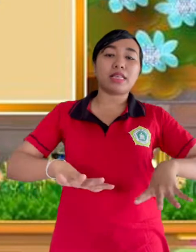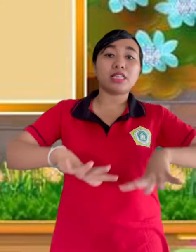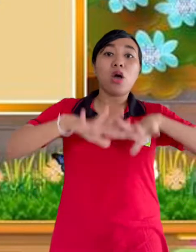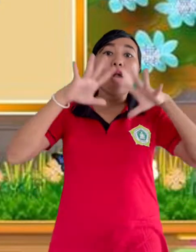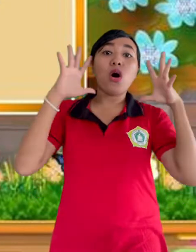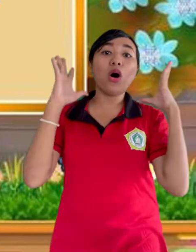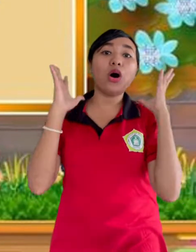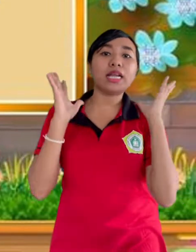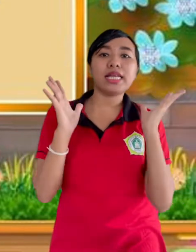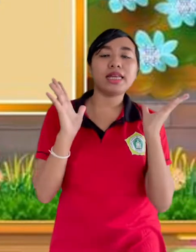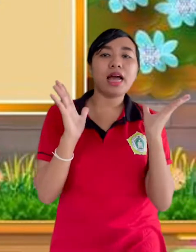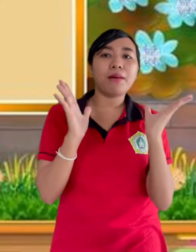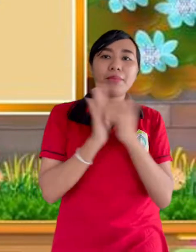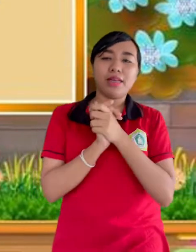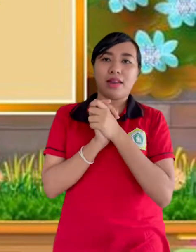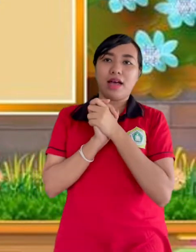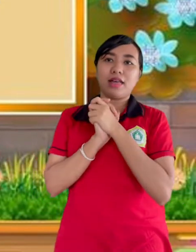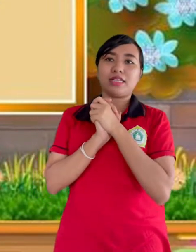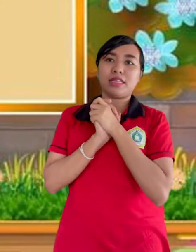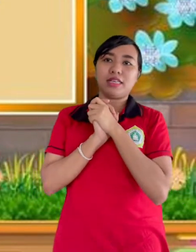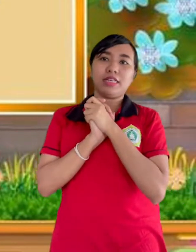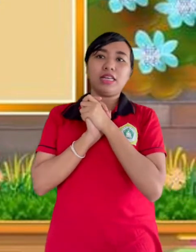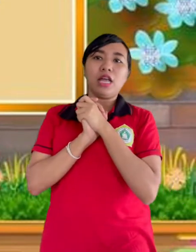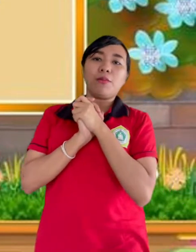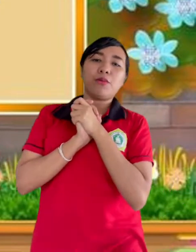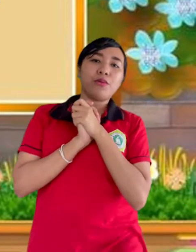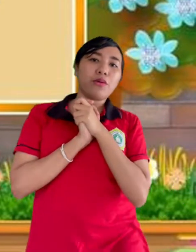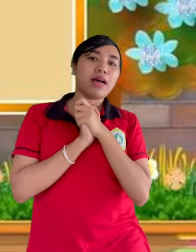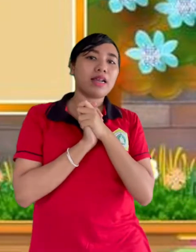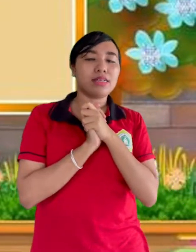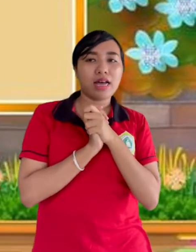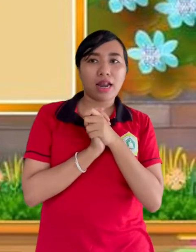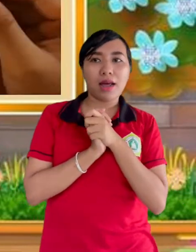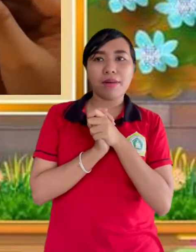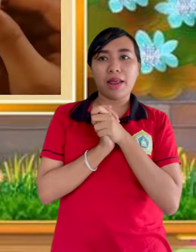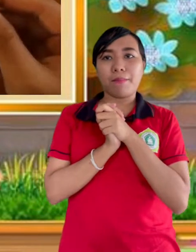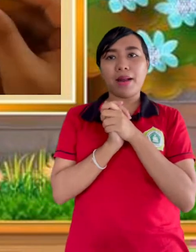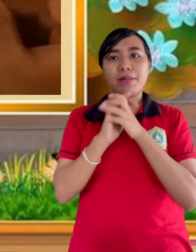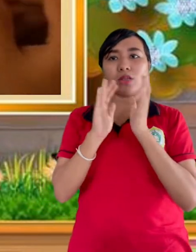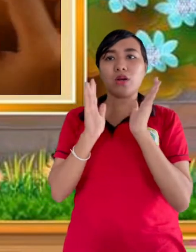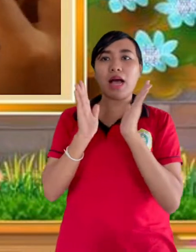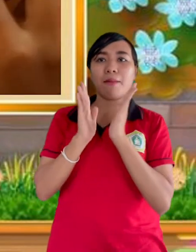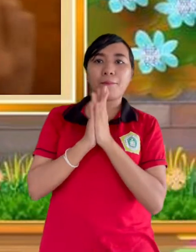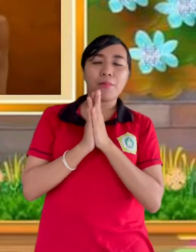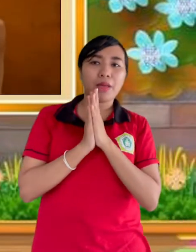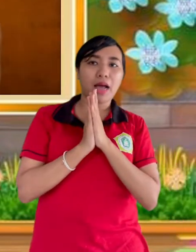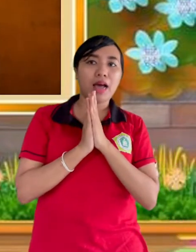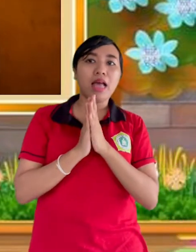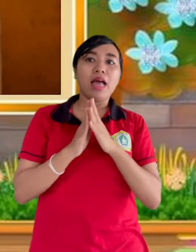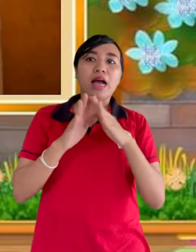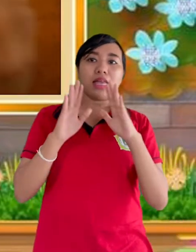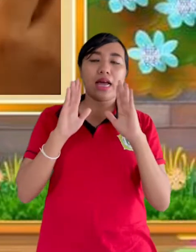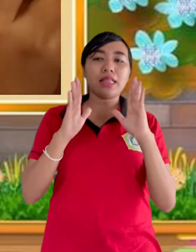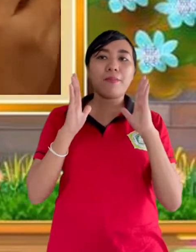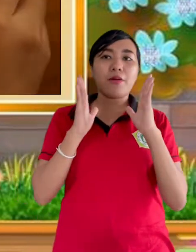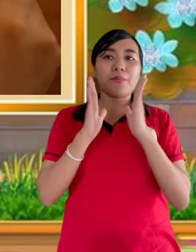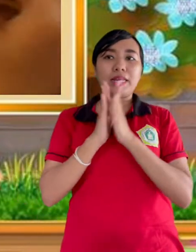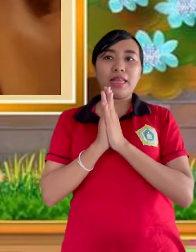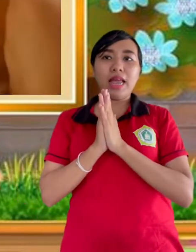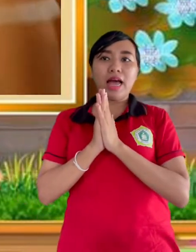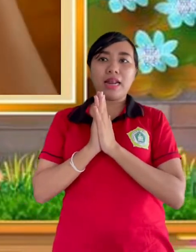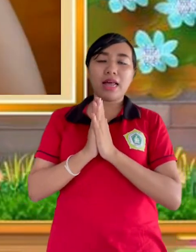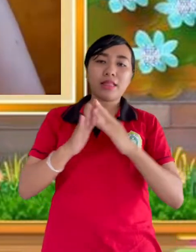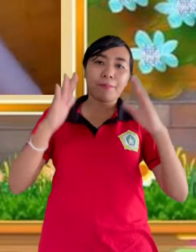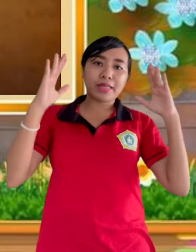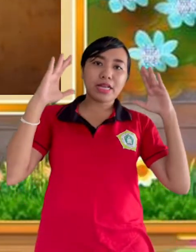dengan kertas origami. Nah, di sini Bu Guru akan ajak anak-anak menempel bentuk amplop ya. Ingat, amplop